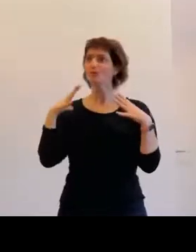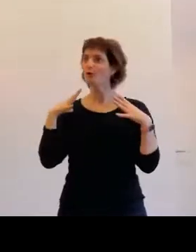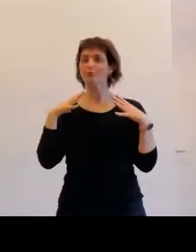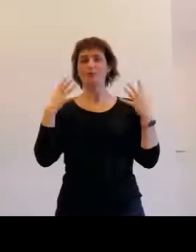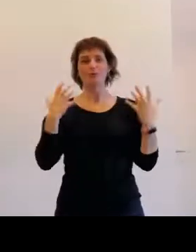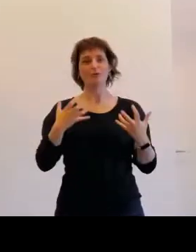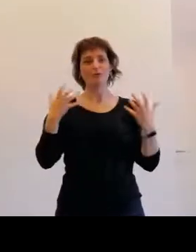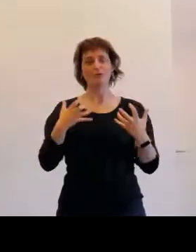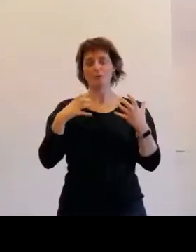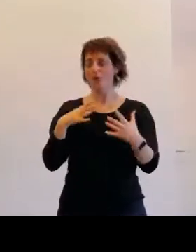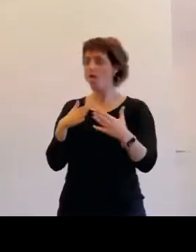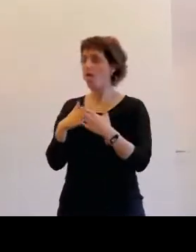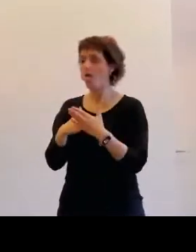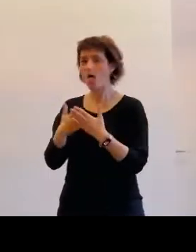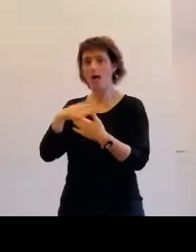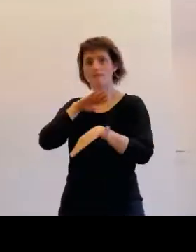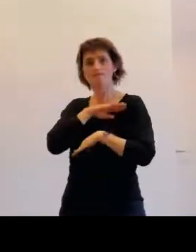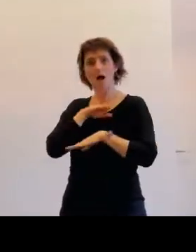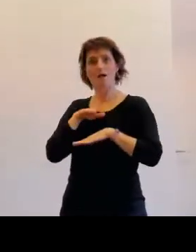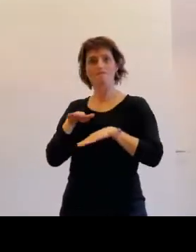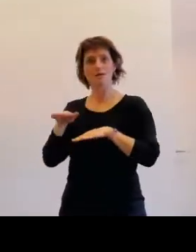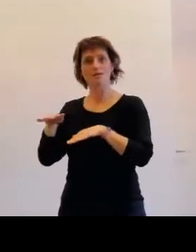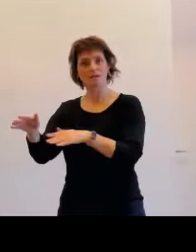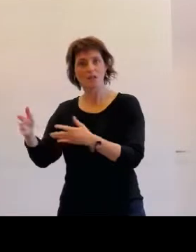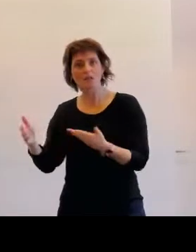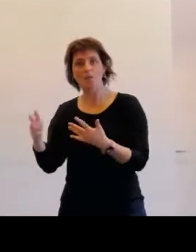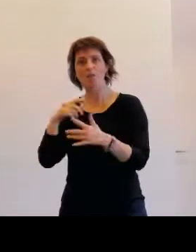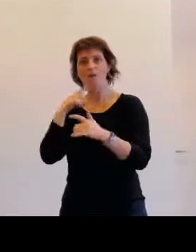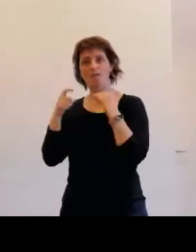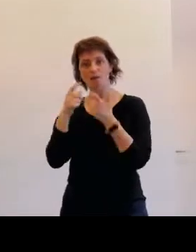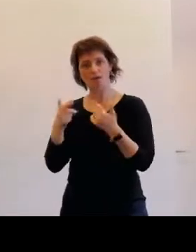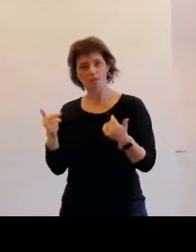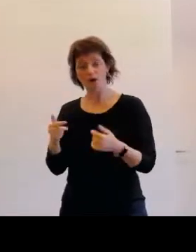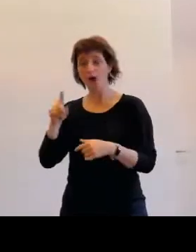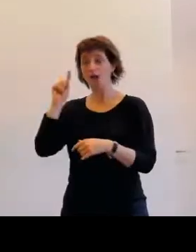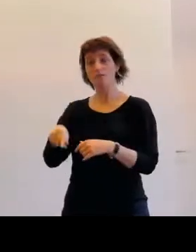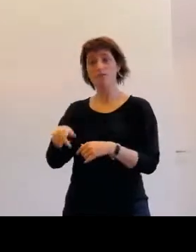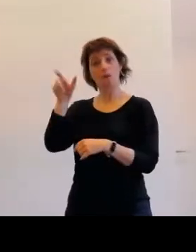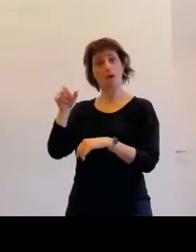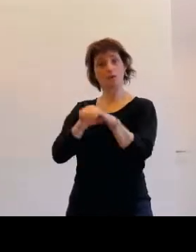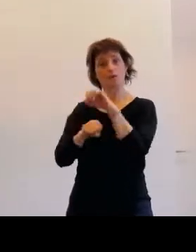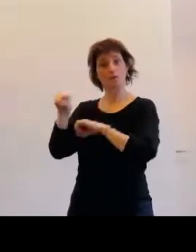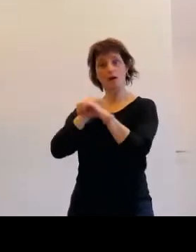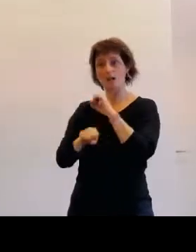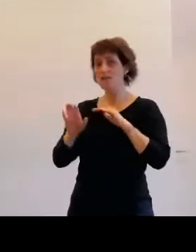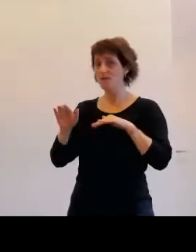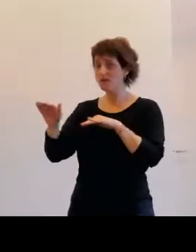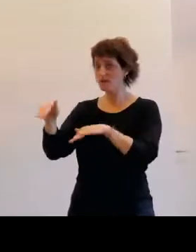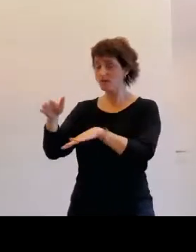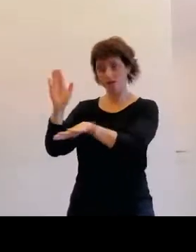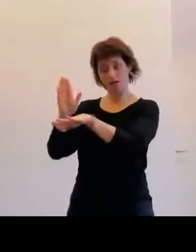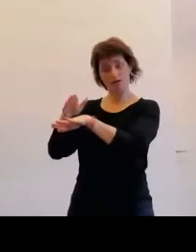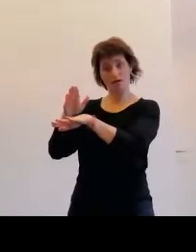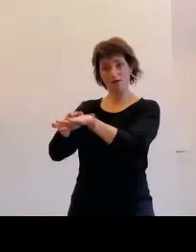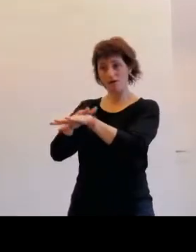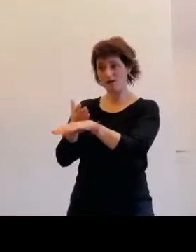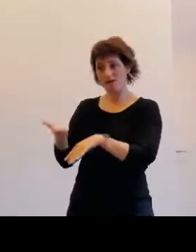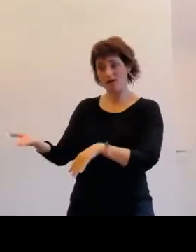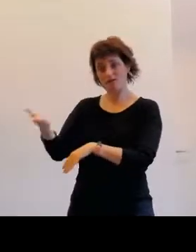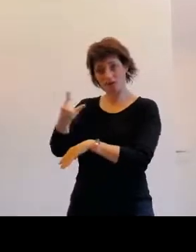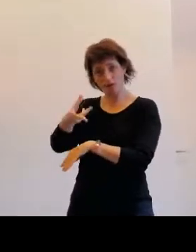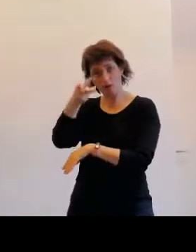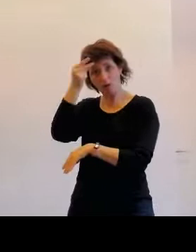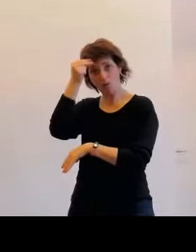week-end. Il faut que celles et ceux qui organisent ces manifestations comprennent qu'ils ont aussi